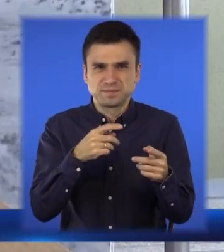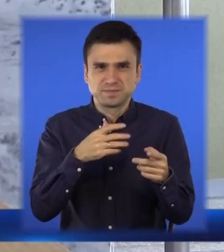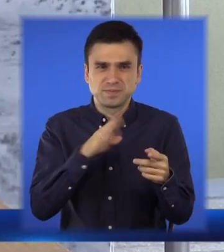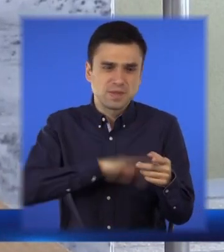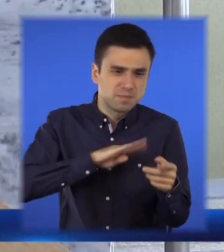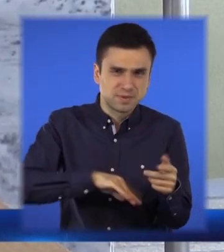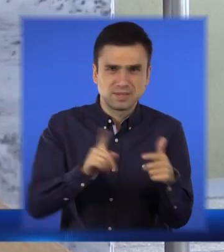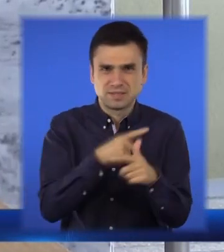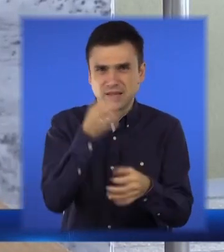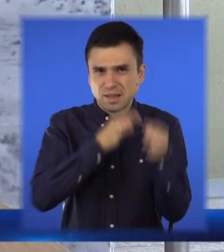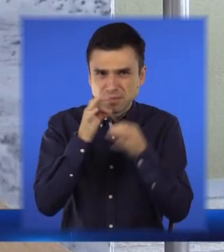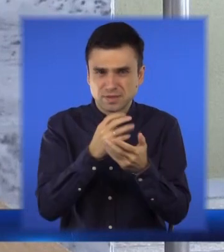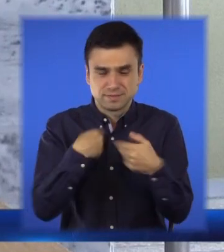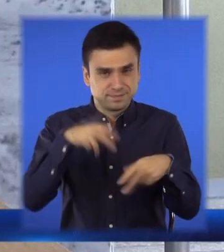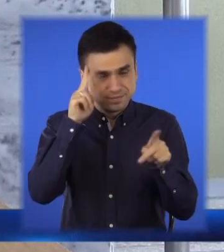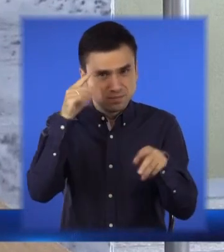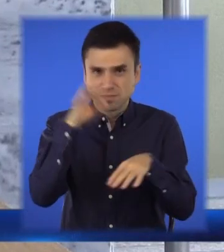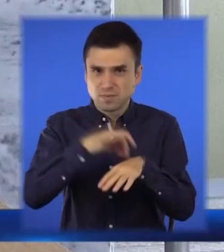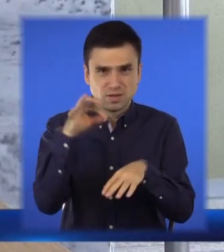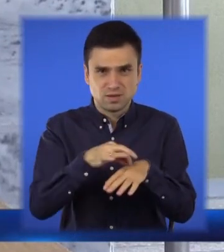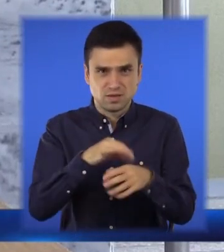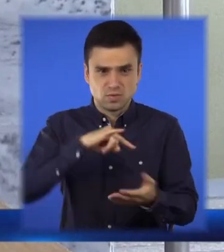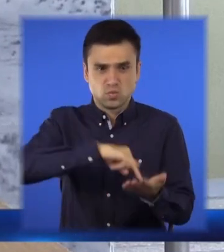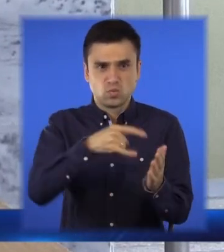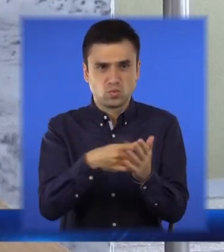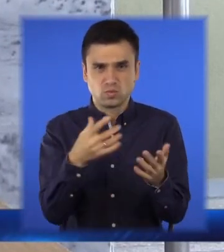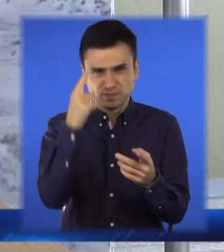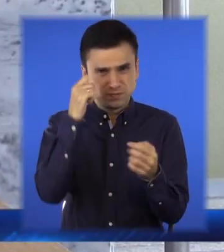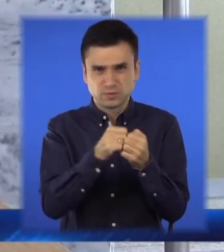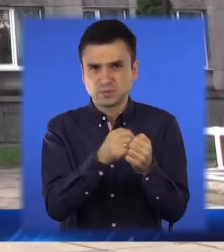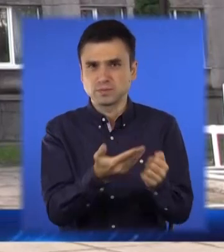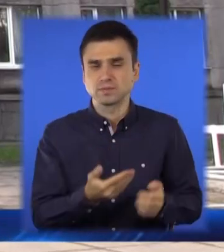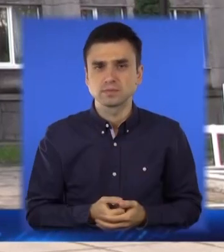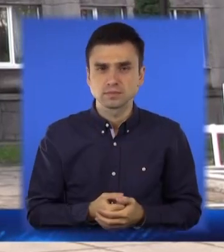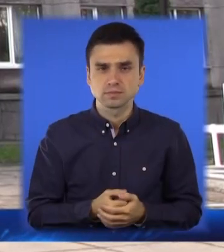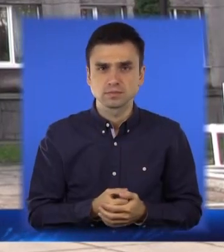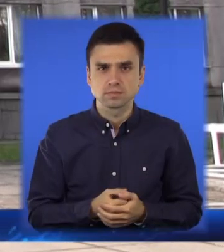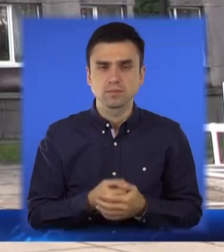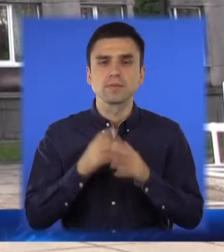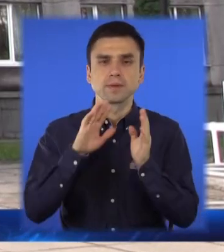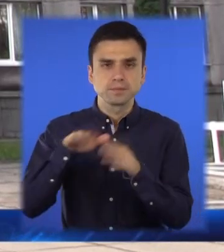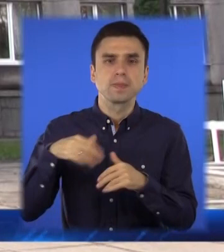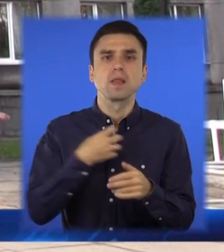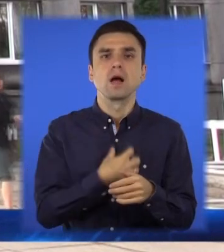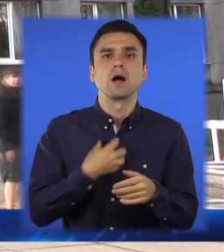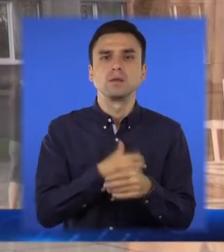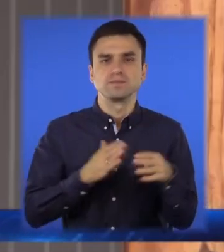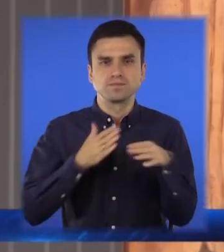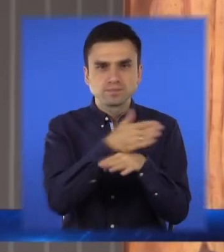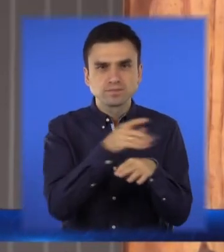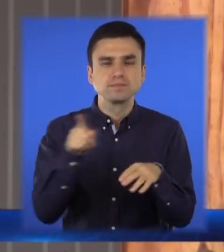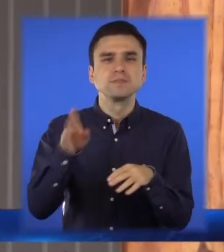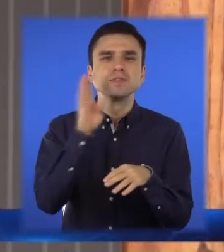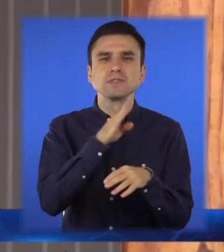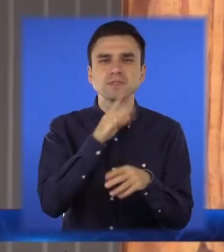антидепресивах, я не знаю. Це больна така товста жінка, у якої не все з головою в порядку. У Тернівській райраді про керівника